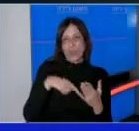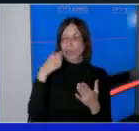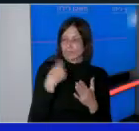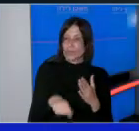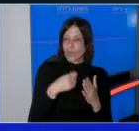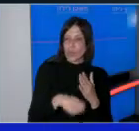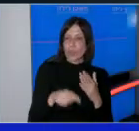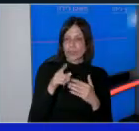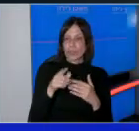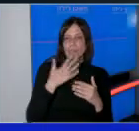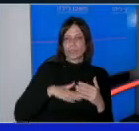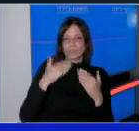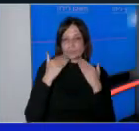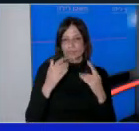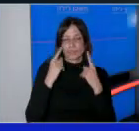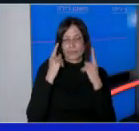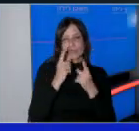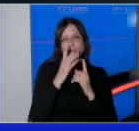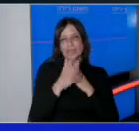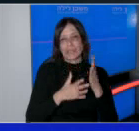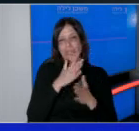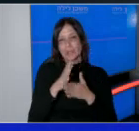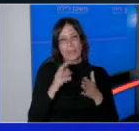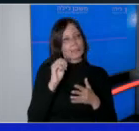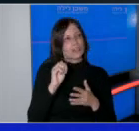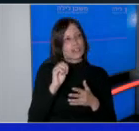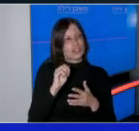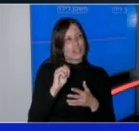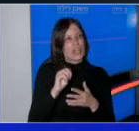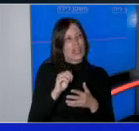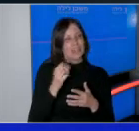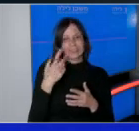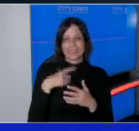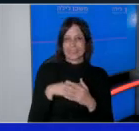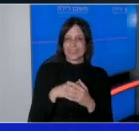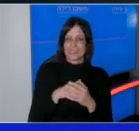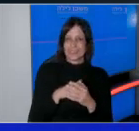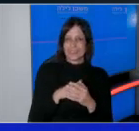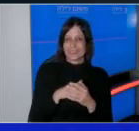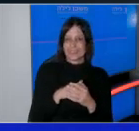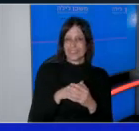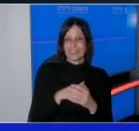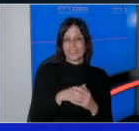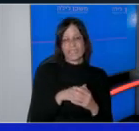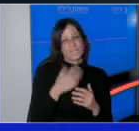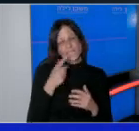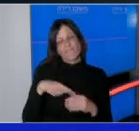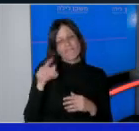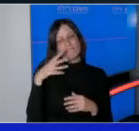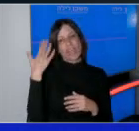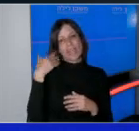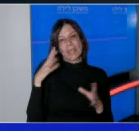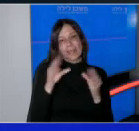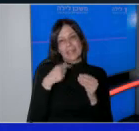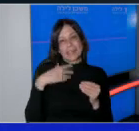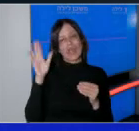אותו. אני רוצה להודות ליוסף התנאי מעין התרגום לשפת הסימנים, מישל שקבץ על חוף דז'ור, או דז'ור, ולכן שהייתם איתי